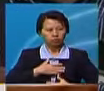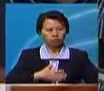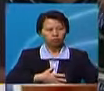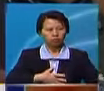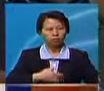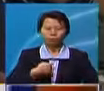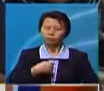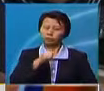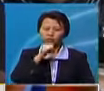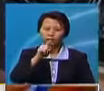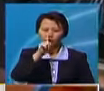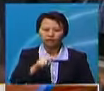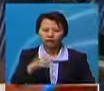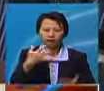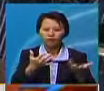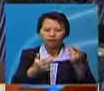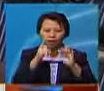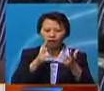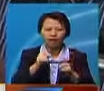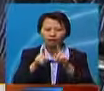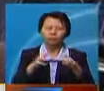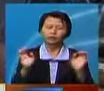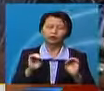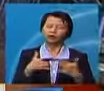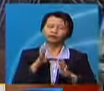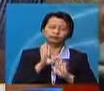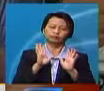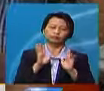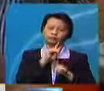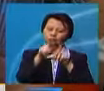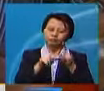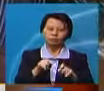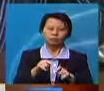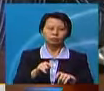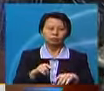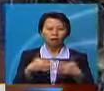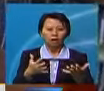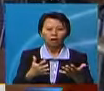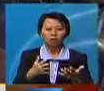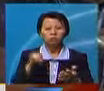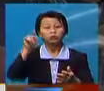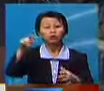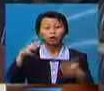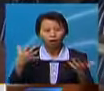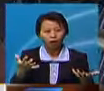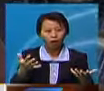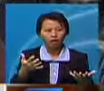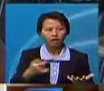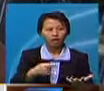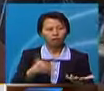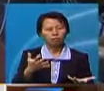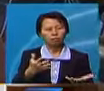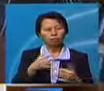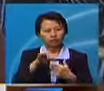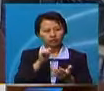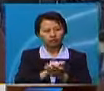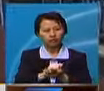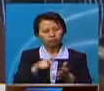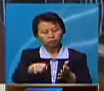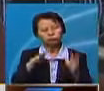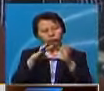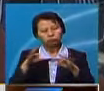Okay, saya tidak tanya berapa kau lama kau terapung. Saya tidak pun tanya. So, how your condition day? Dia bilang, saya kena well treated